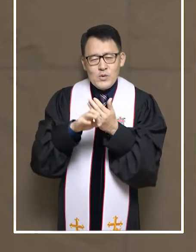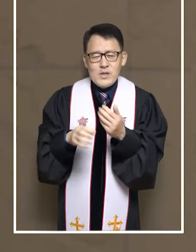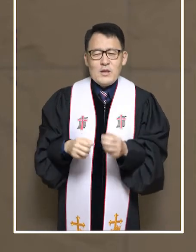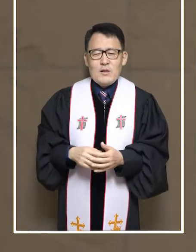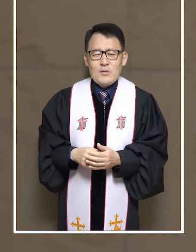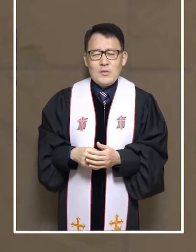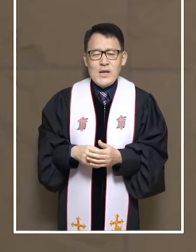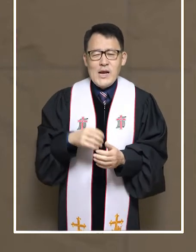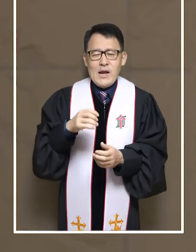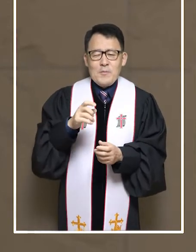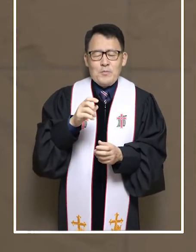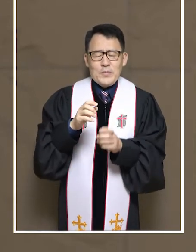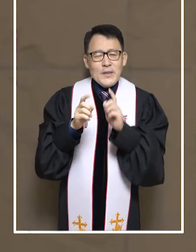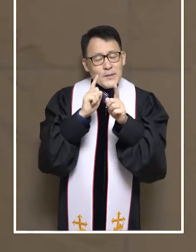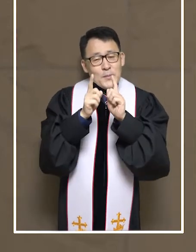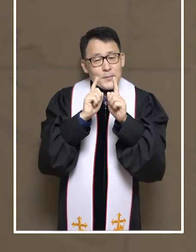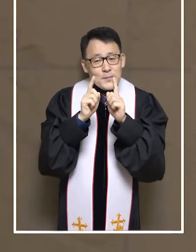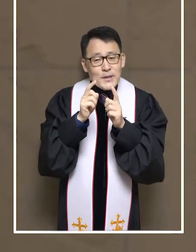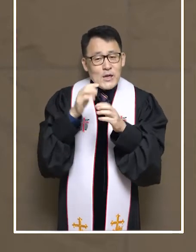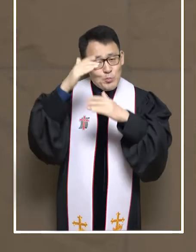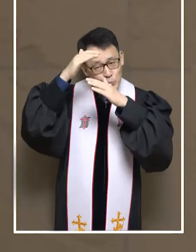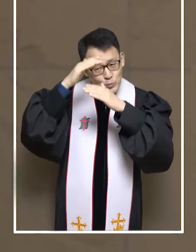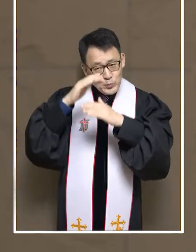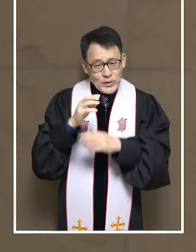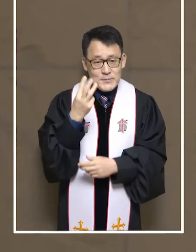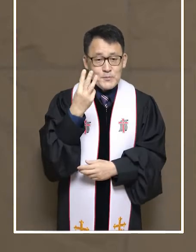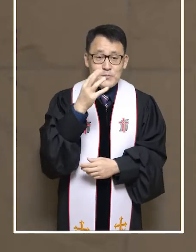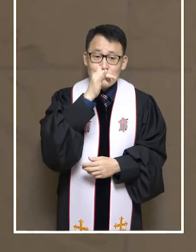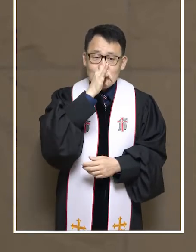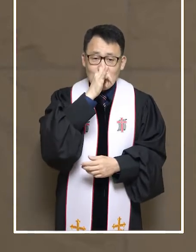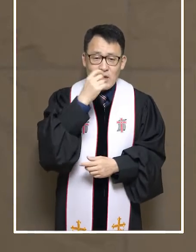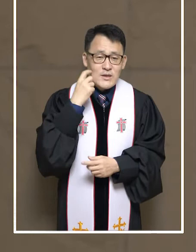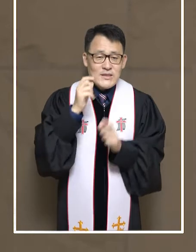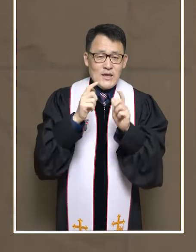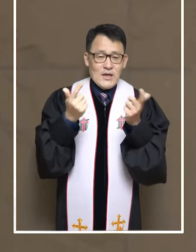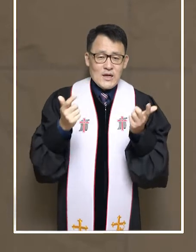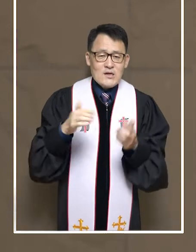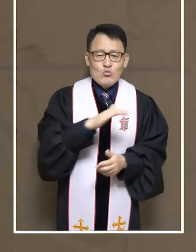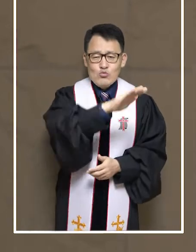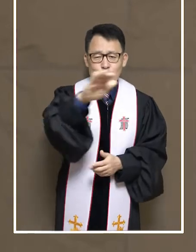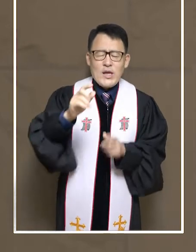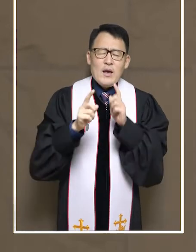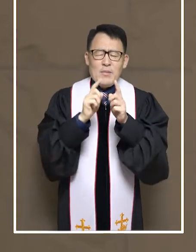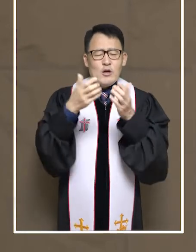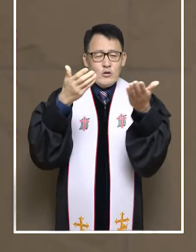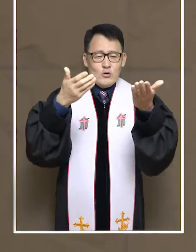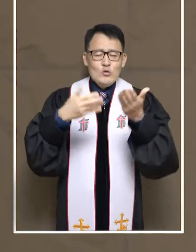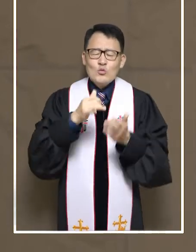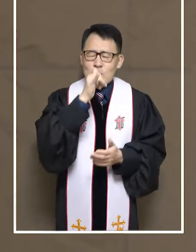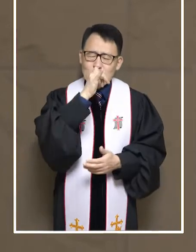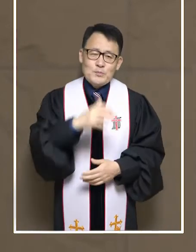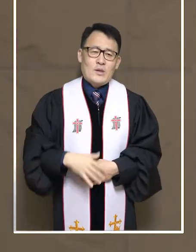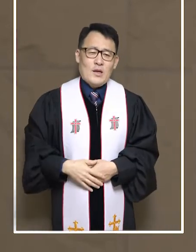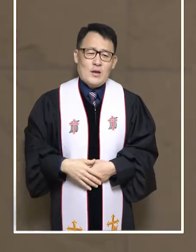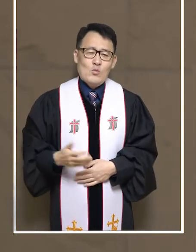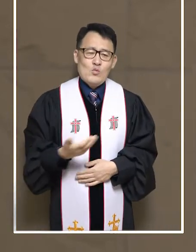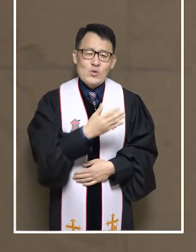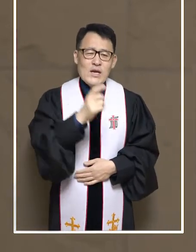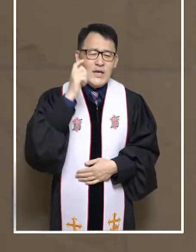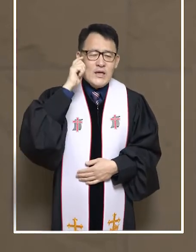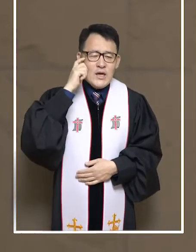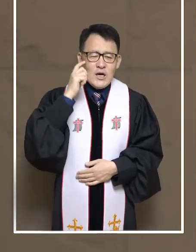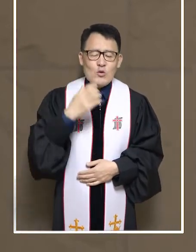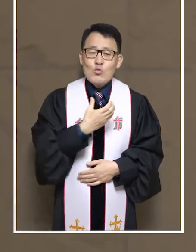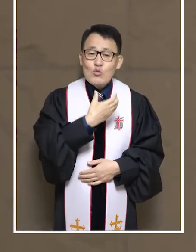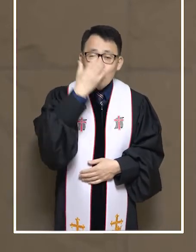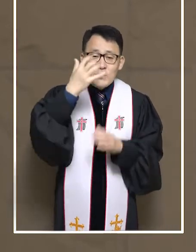말씀이 요셉의 이야기가 하나도 거짓이 아니었다는 사실을 우리에게 말해주고 있지 않습니까? 우리